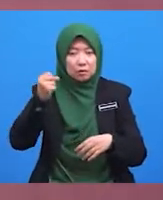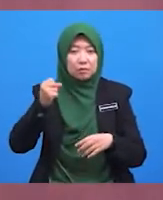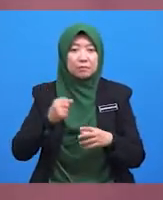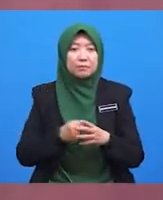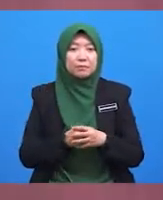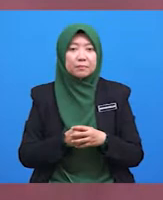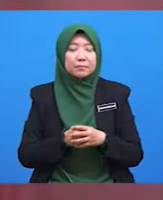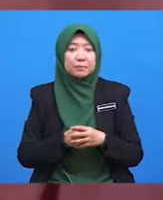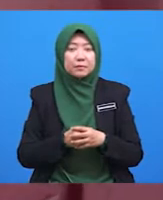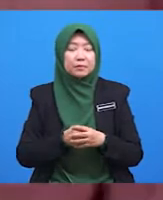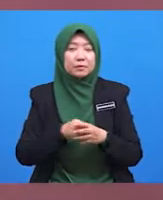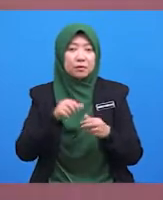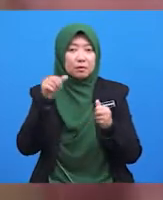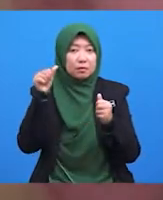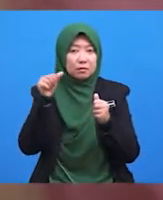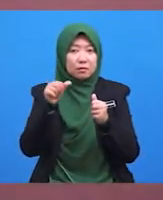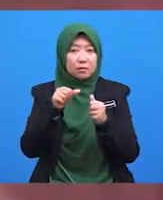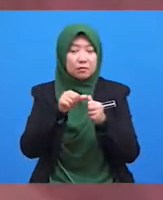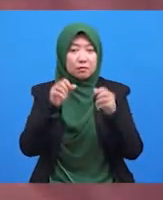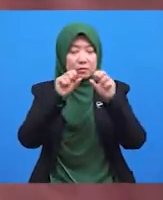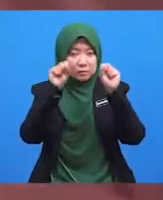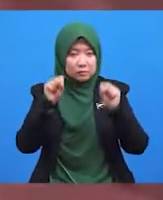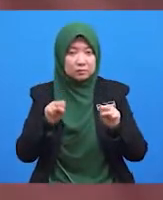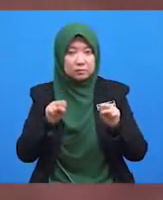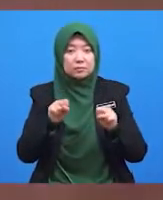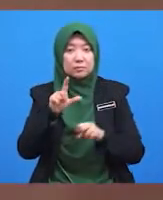ke arah sistem limfatik